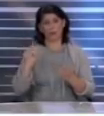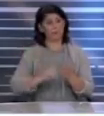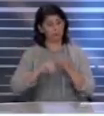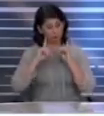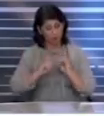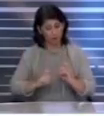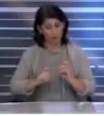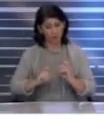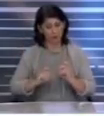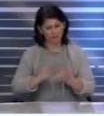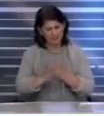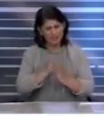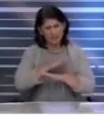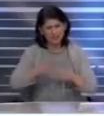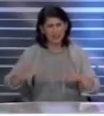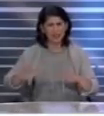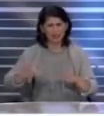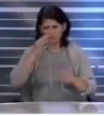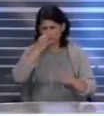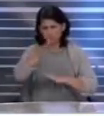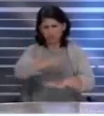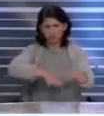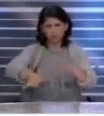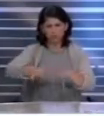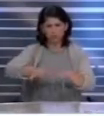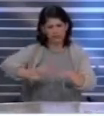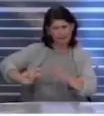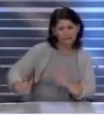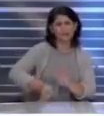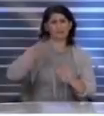οπωσδήποτε μια και έξω να εκριζωθεί η διαφθορά. Μια οικονομία που